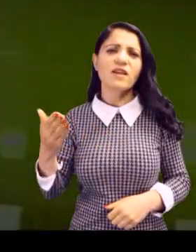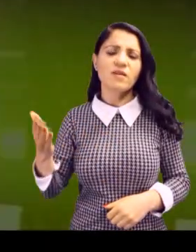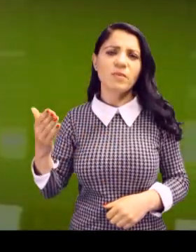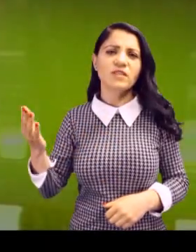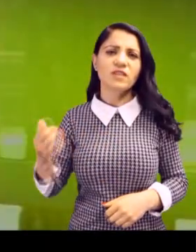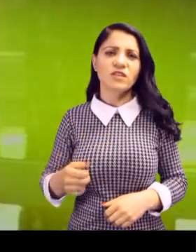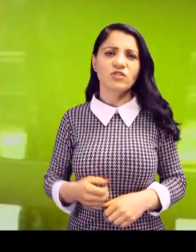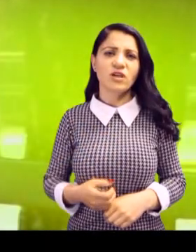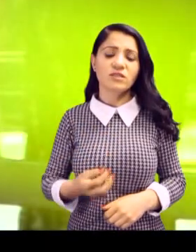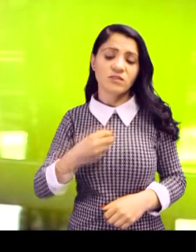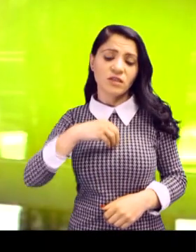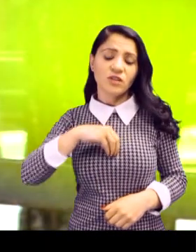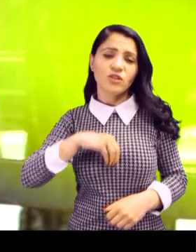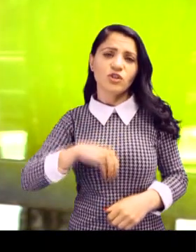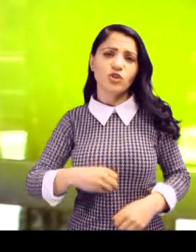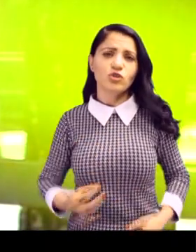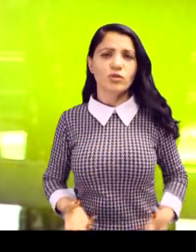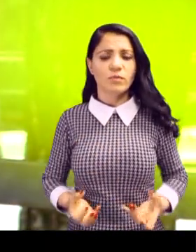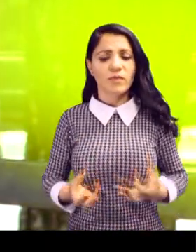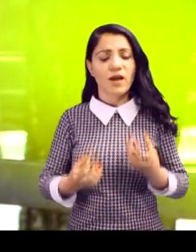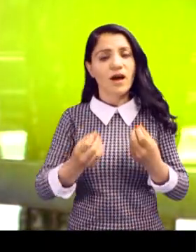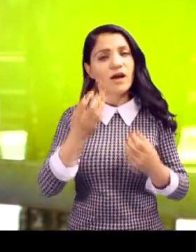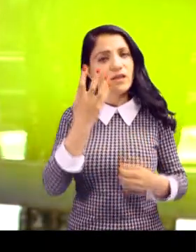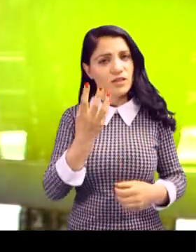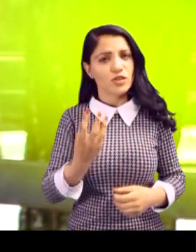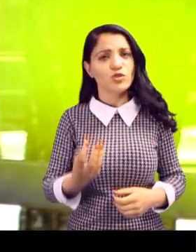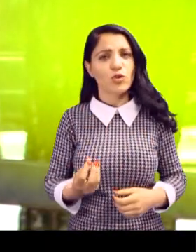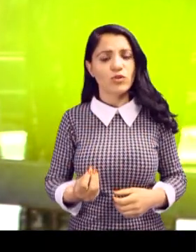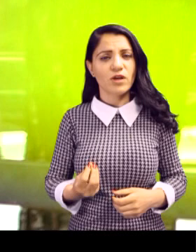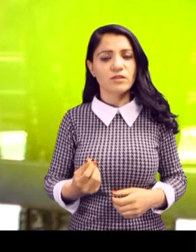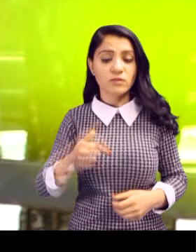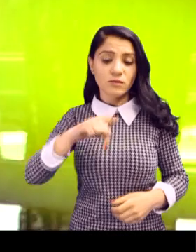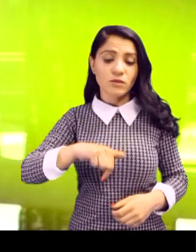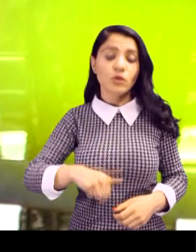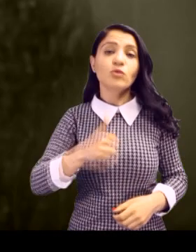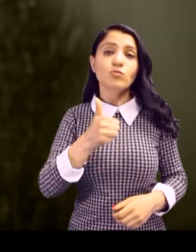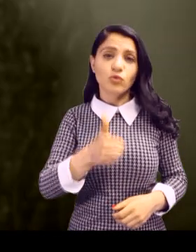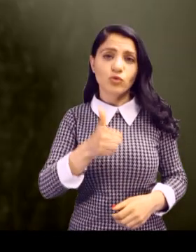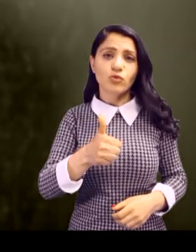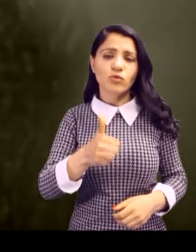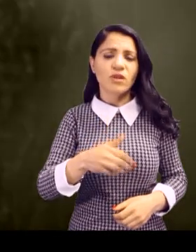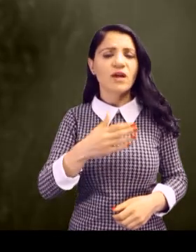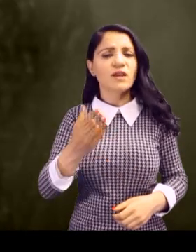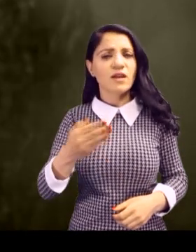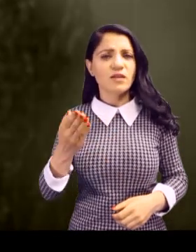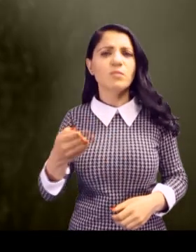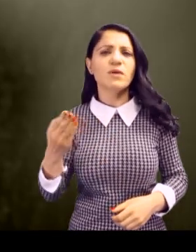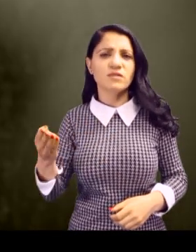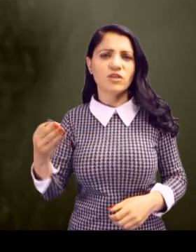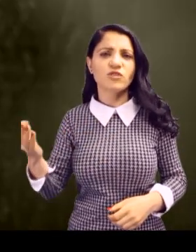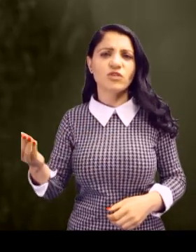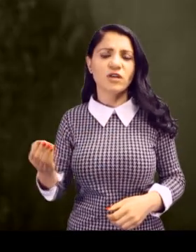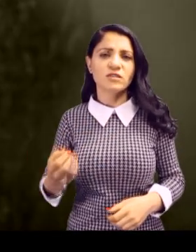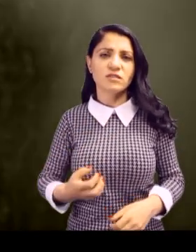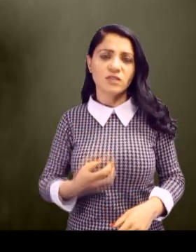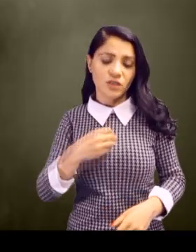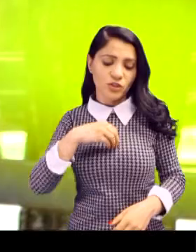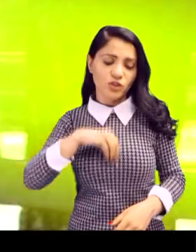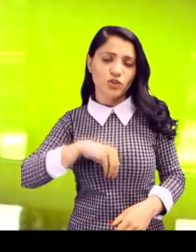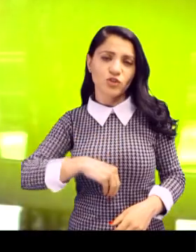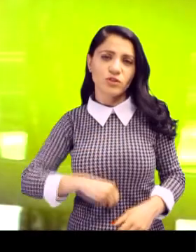Bugünler elbet geçer, içimde ateş söner. Bugünler elbet